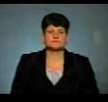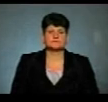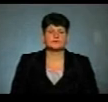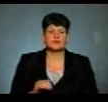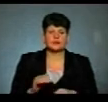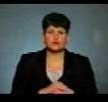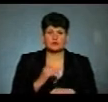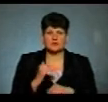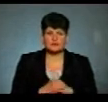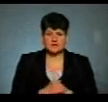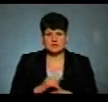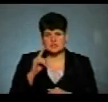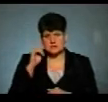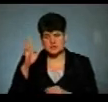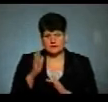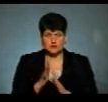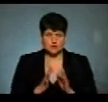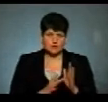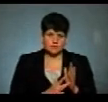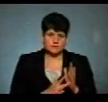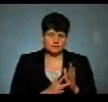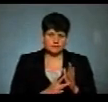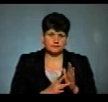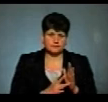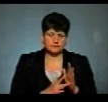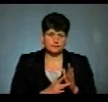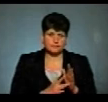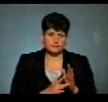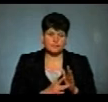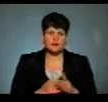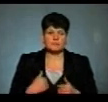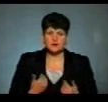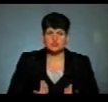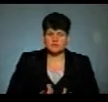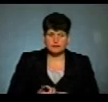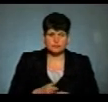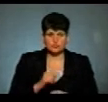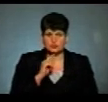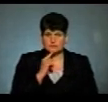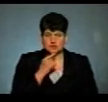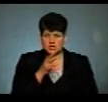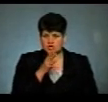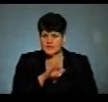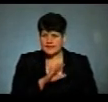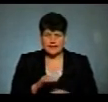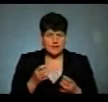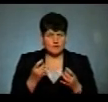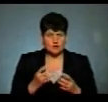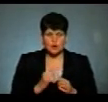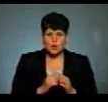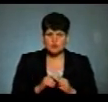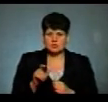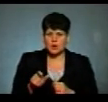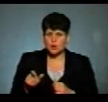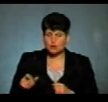Добрий вечір, слава Ісусу Христу. Слава. Ми живемо в дуже важкий час, дуже непростий. Кожна людина